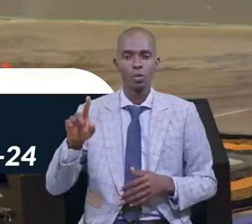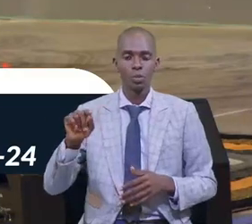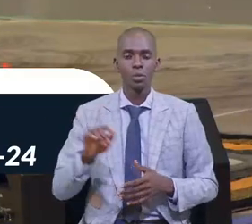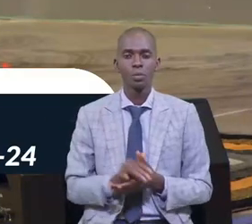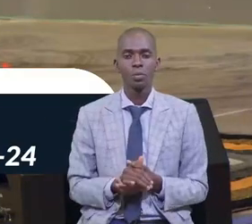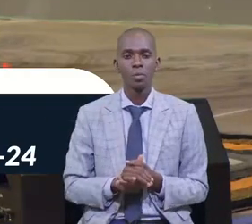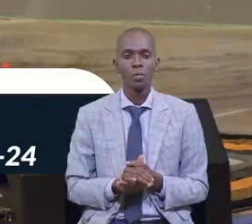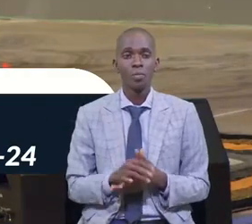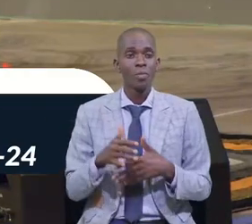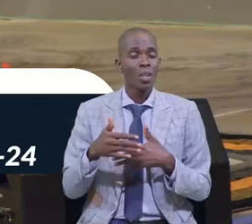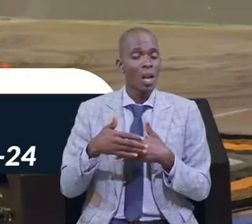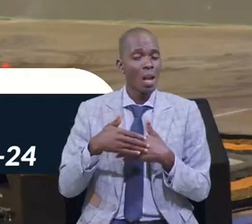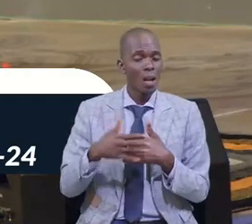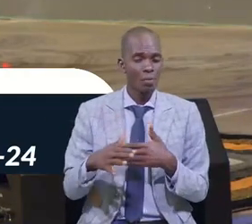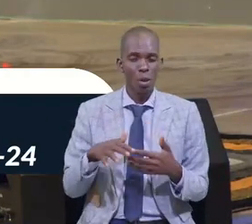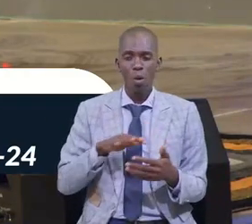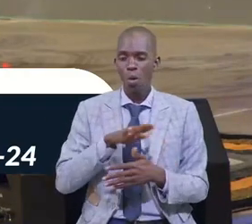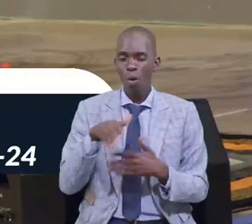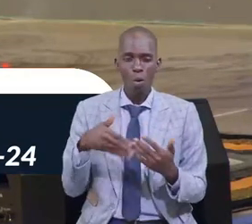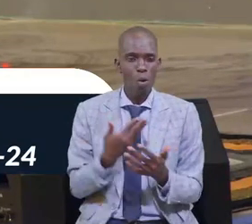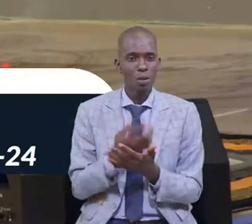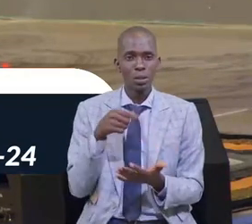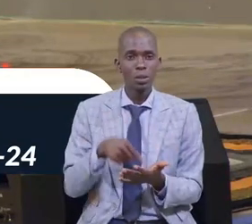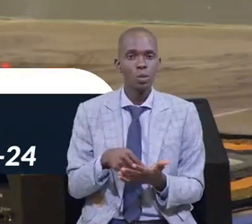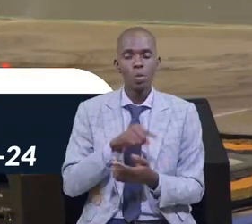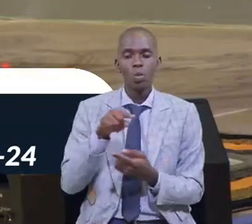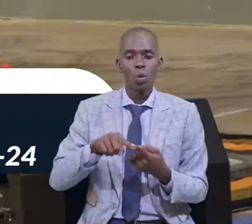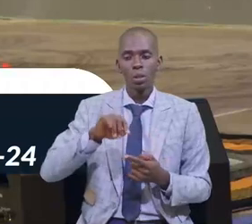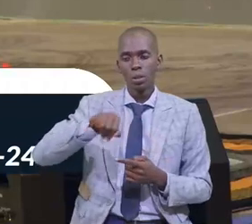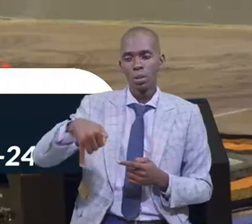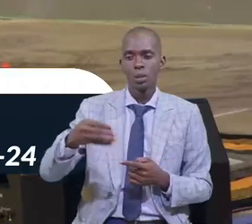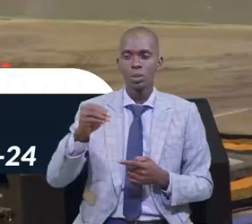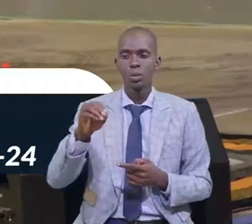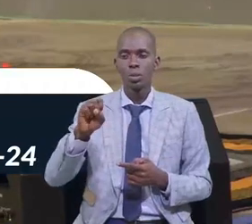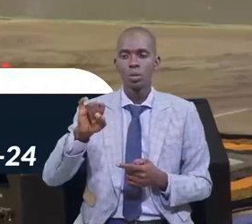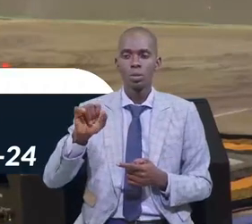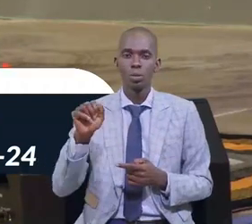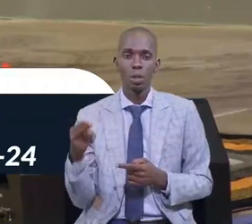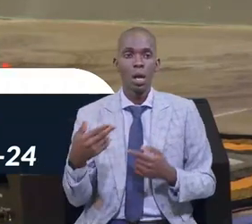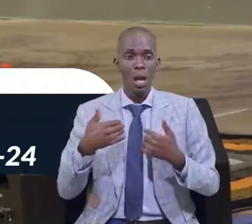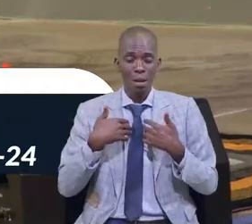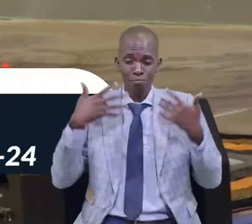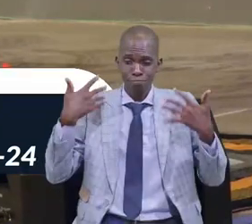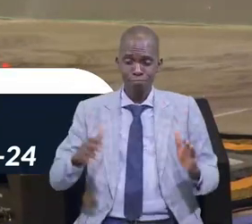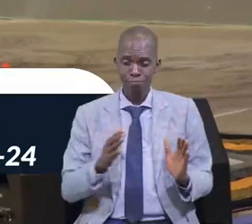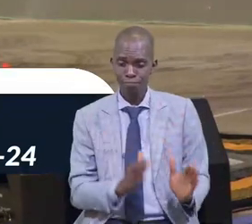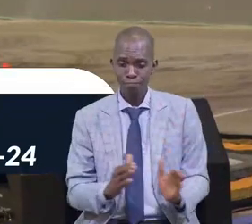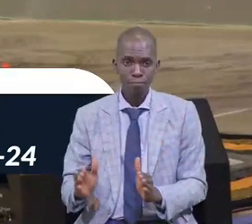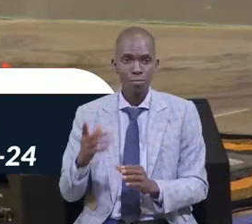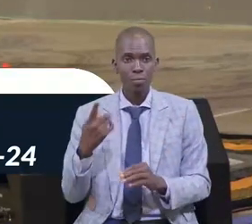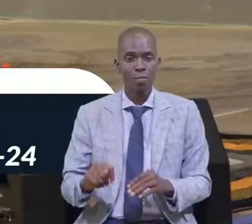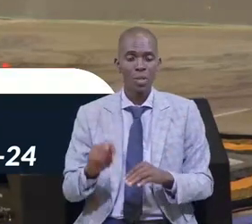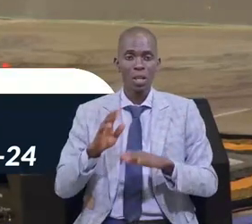verset 20. Après tout cela, après que Josias eut réparé la maison de